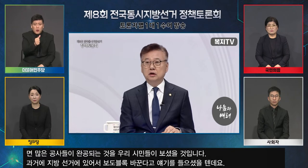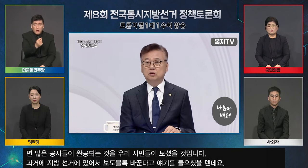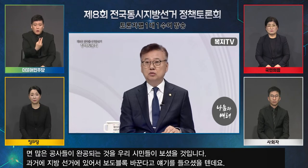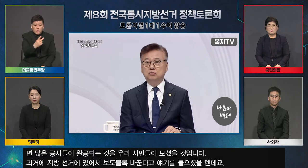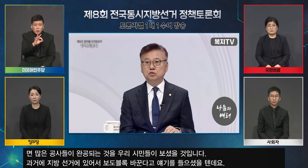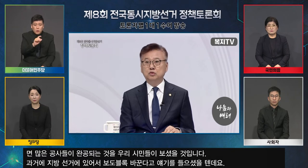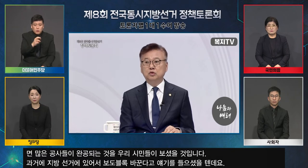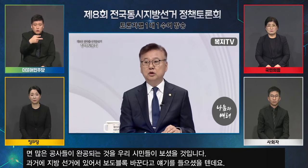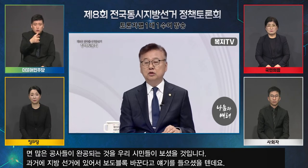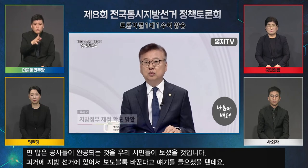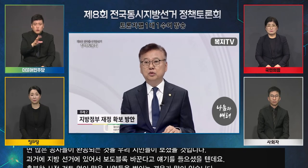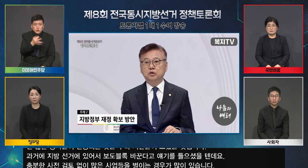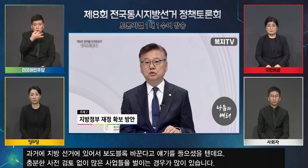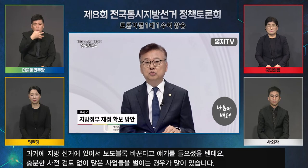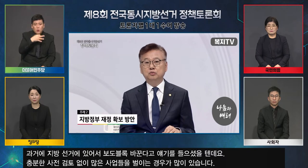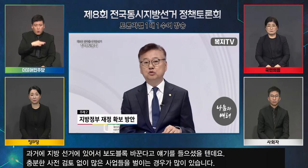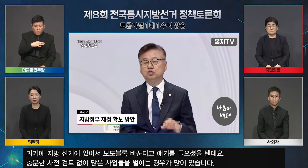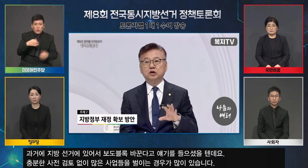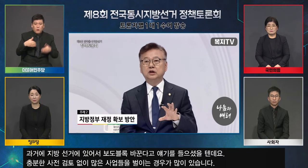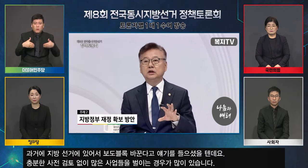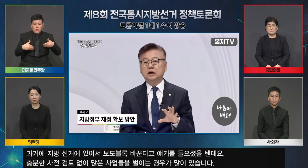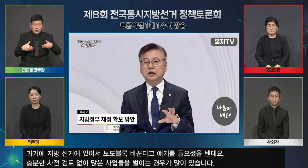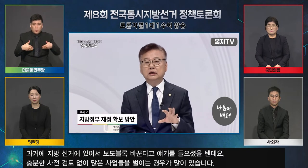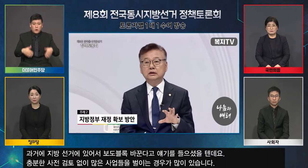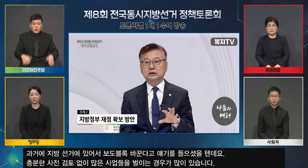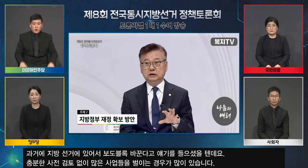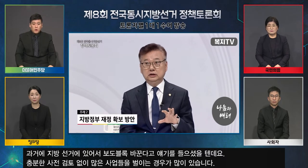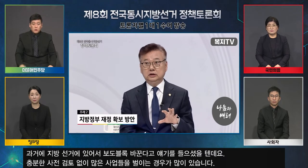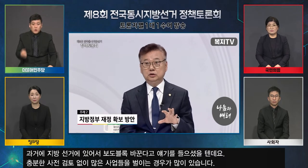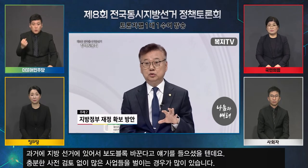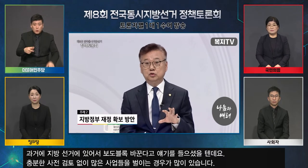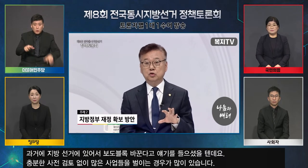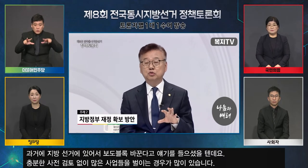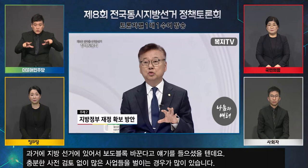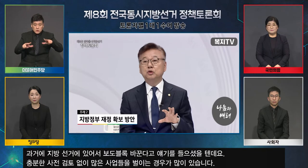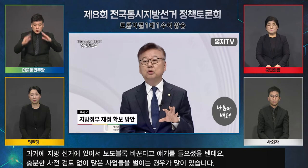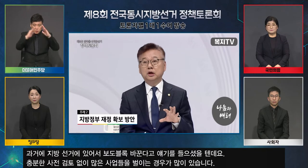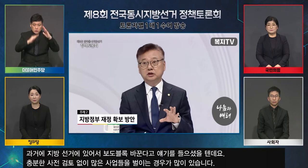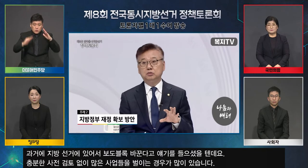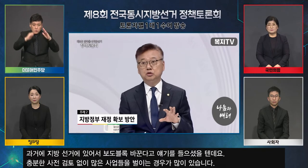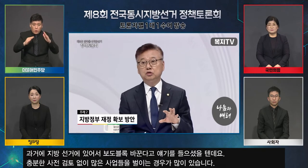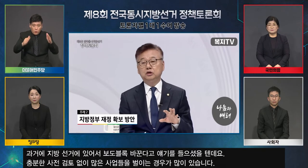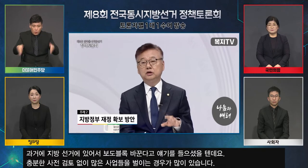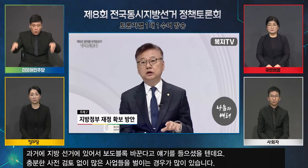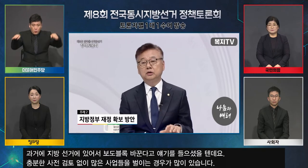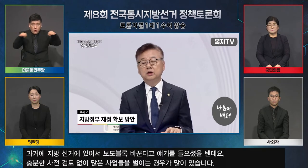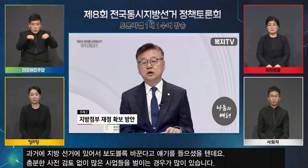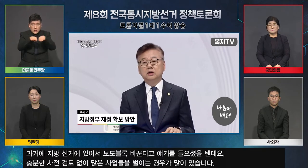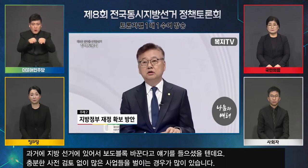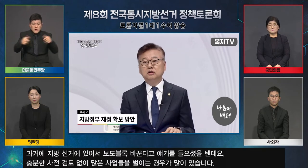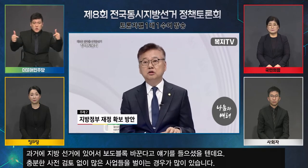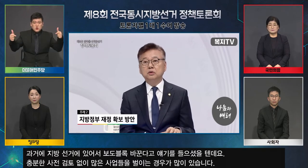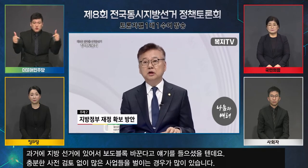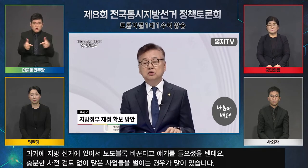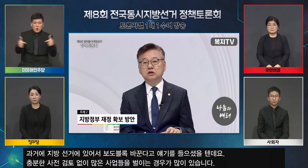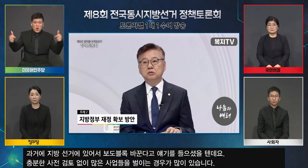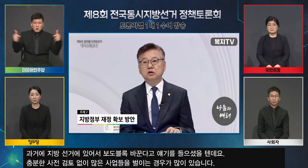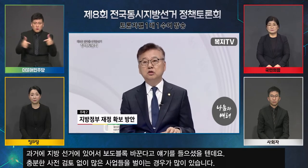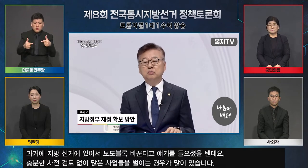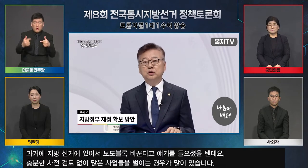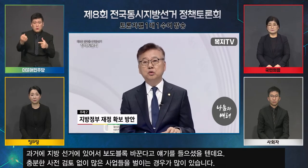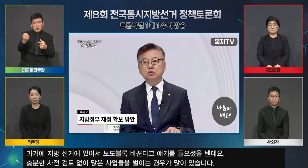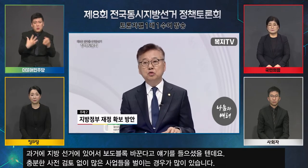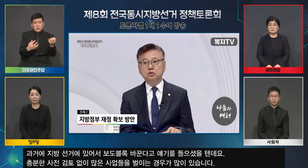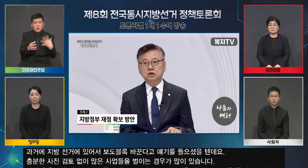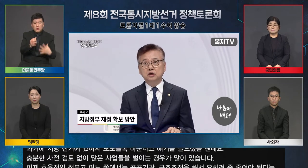구조조정에서 오히려 좀 줄여야 된다라는 정부 조직론을 하시는 분도 있는데요. 그런 측면에서